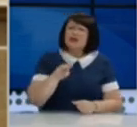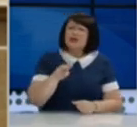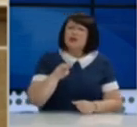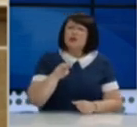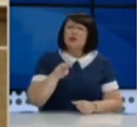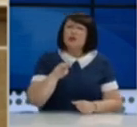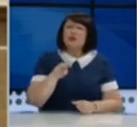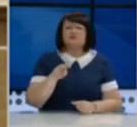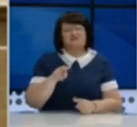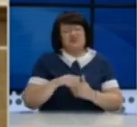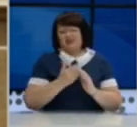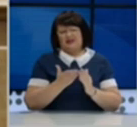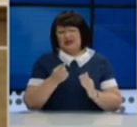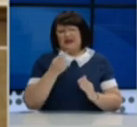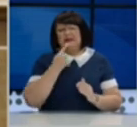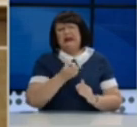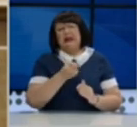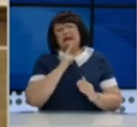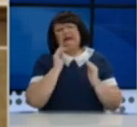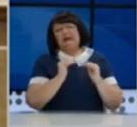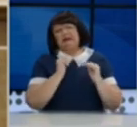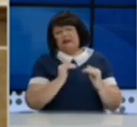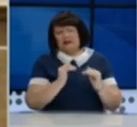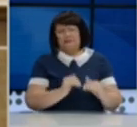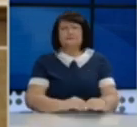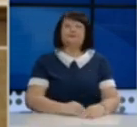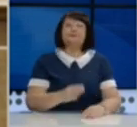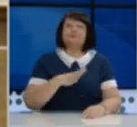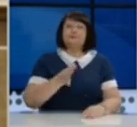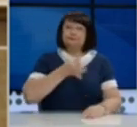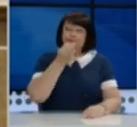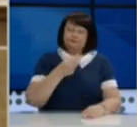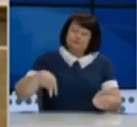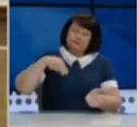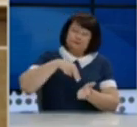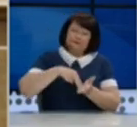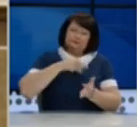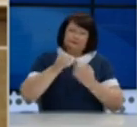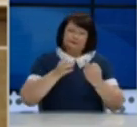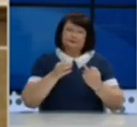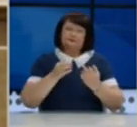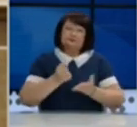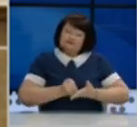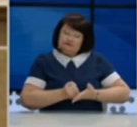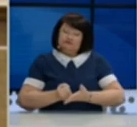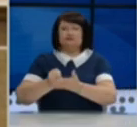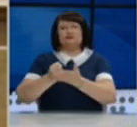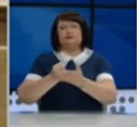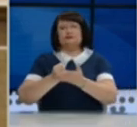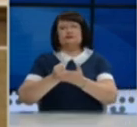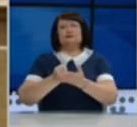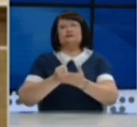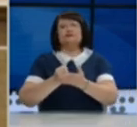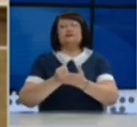κοινοβουλευτικά αδιάφοροι. Θέλω καταρχάς να εκφράσω από το βήμα της Βουλής την συμπαράστασή μου